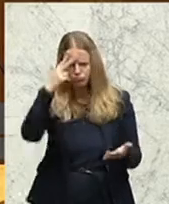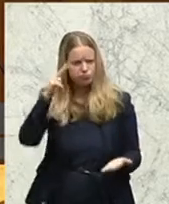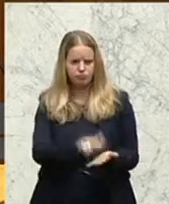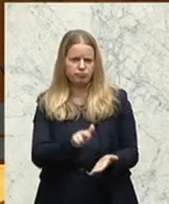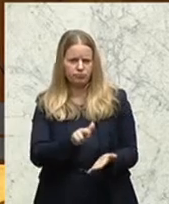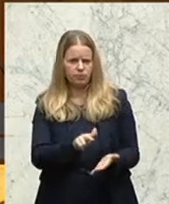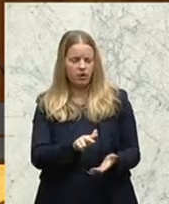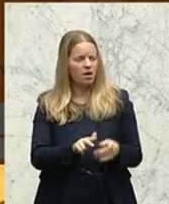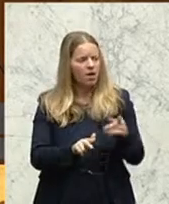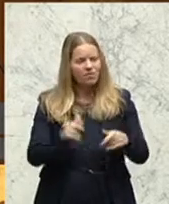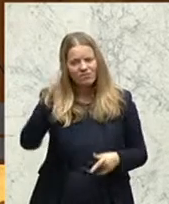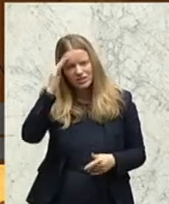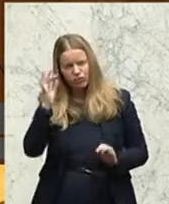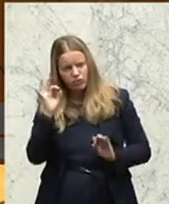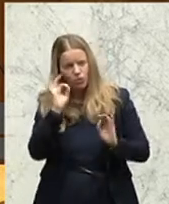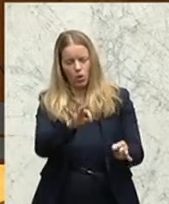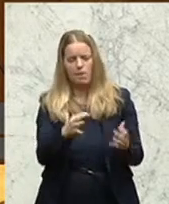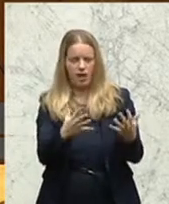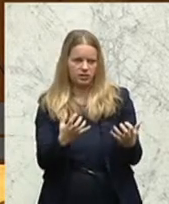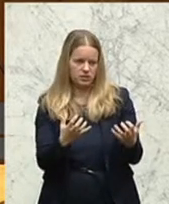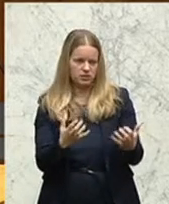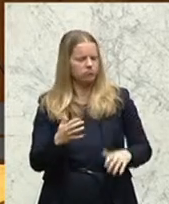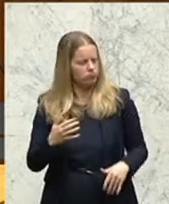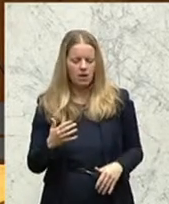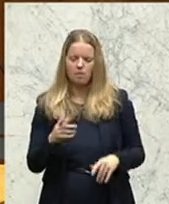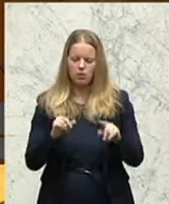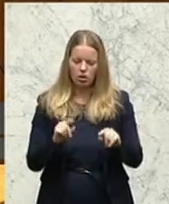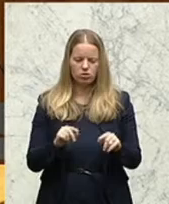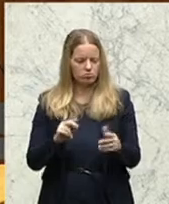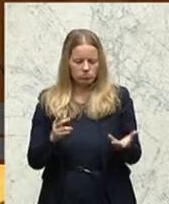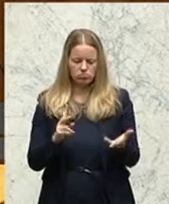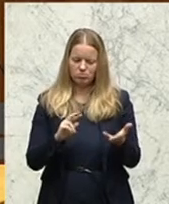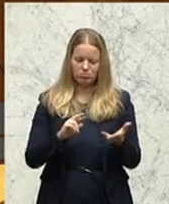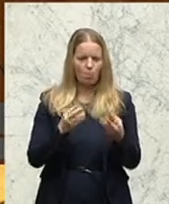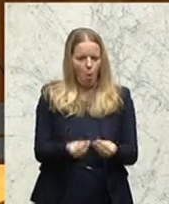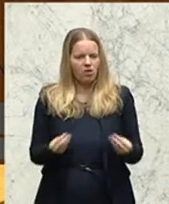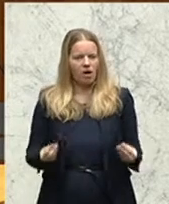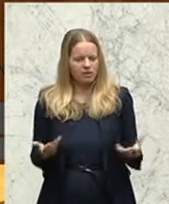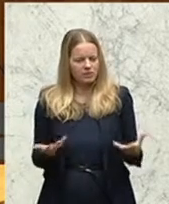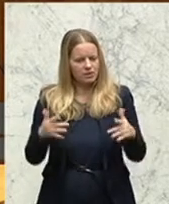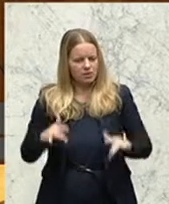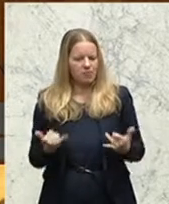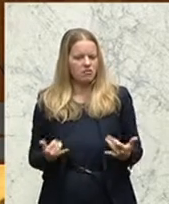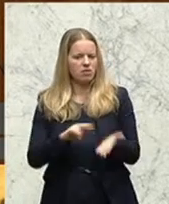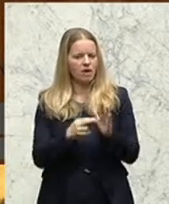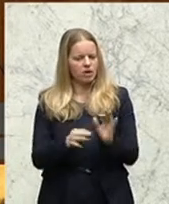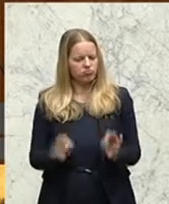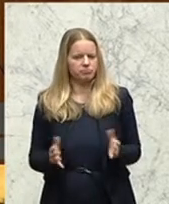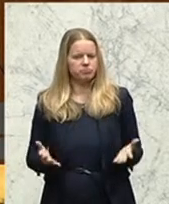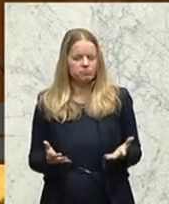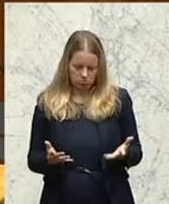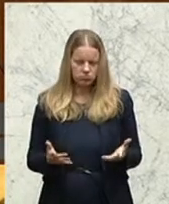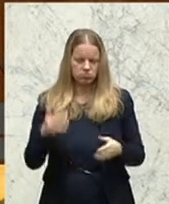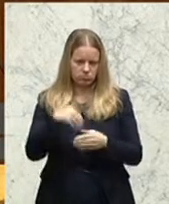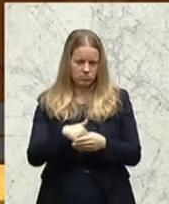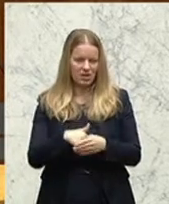der Praxis für die Praxis, so der sogenannte Stand der Technik. Allerdings sind moderne Rahmenbedingungen erforderlich, die wir